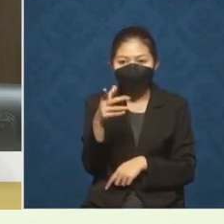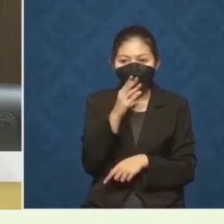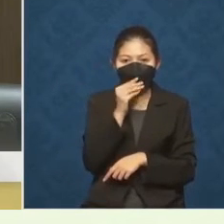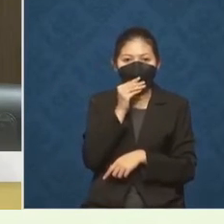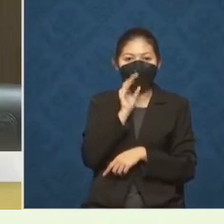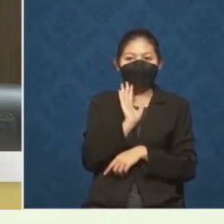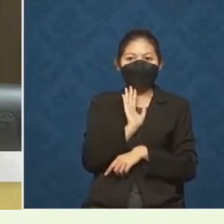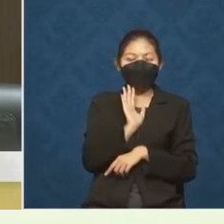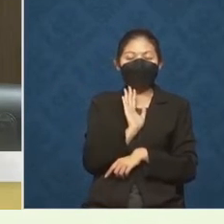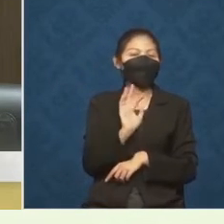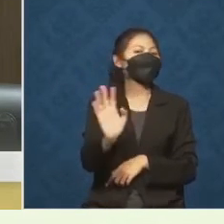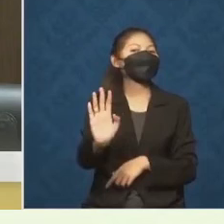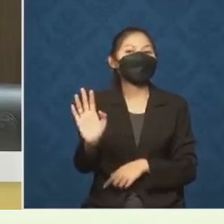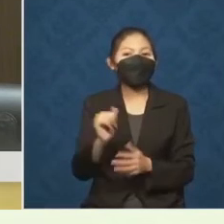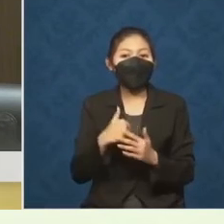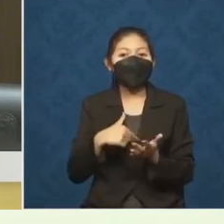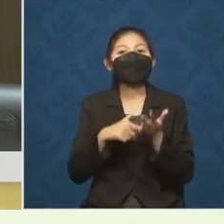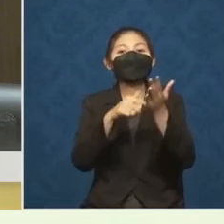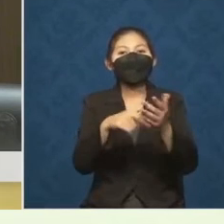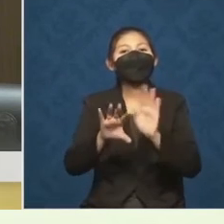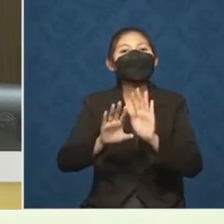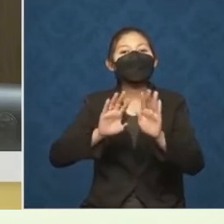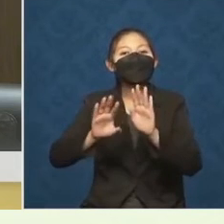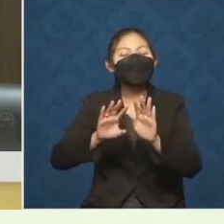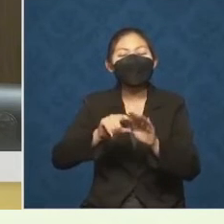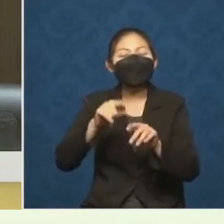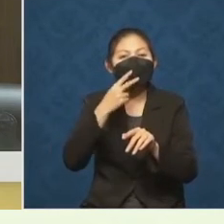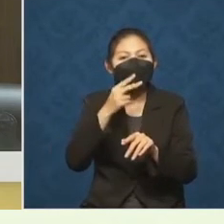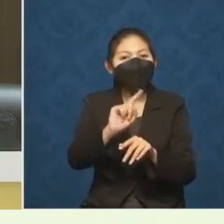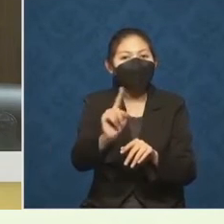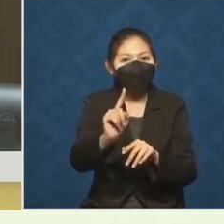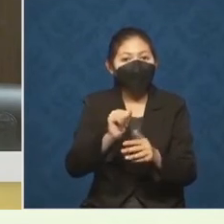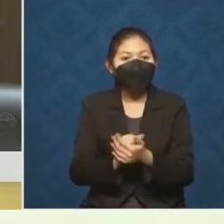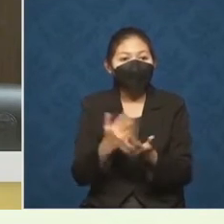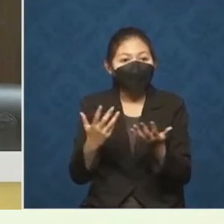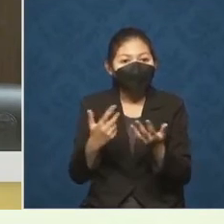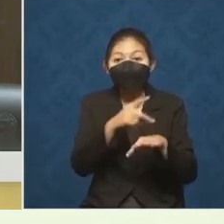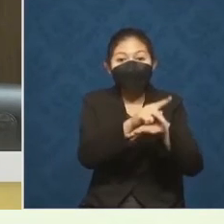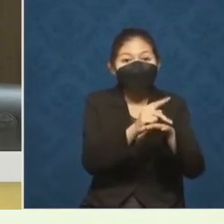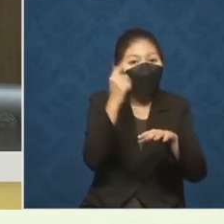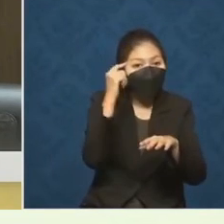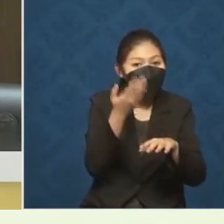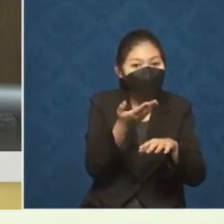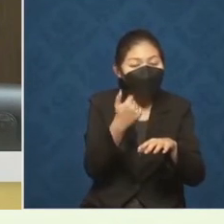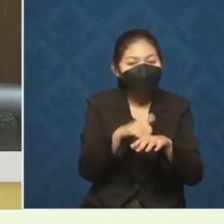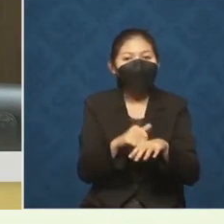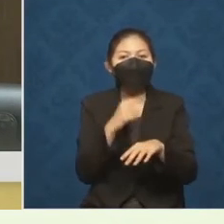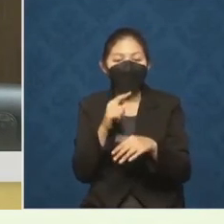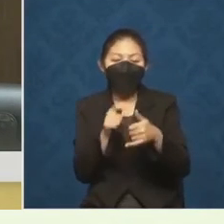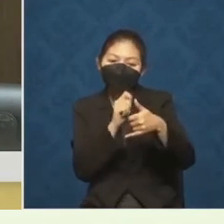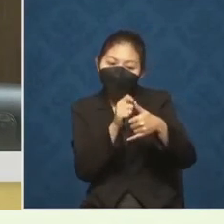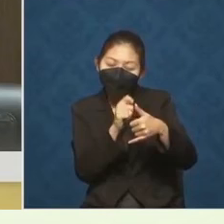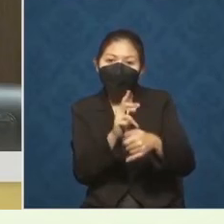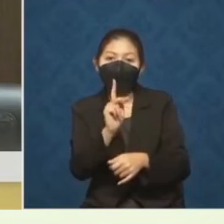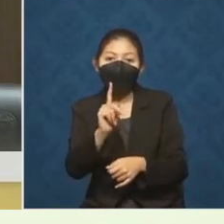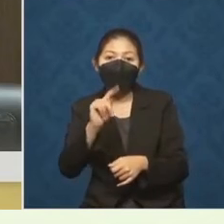นำมาเสนอนี้ก็เปรียบเทียบให้เห็นว่าไงรู้ครับท่านประธานการสืบสวนสอบสวนของกต.เลยมาเทียบตำรวจไม่